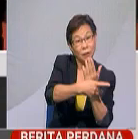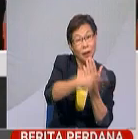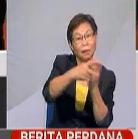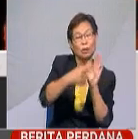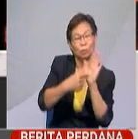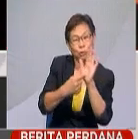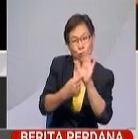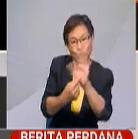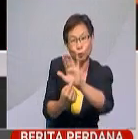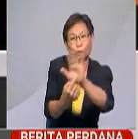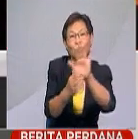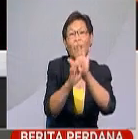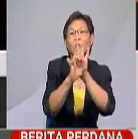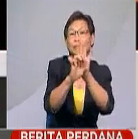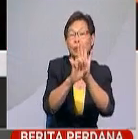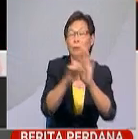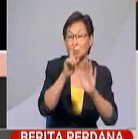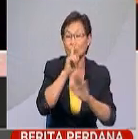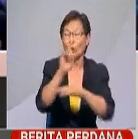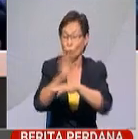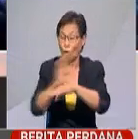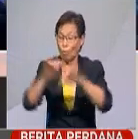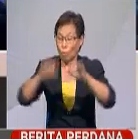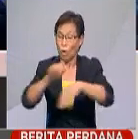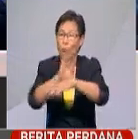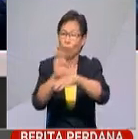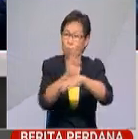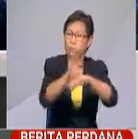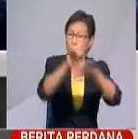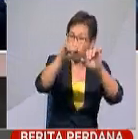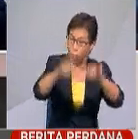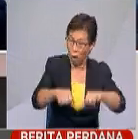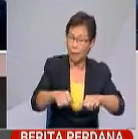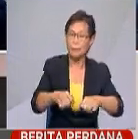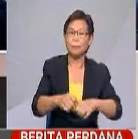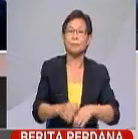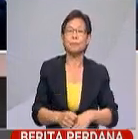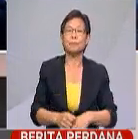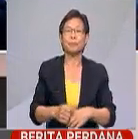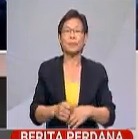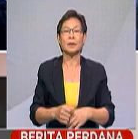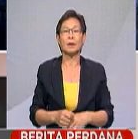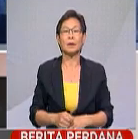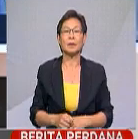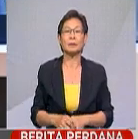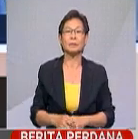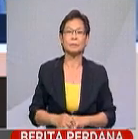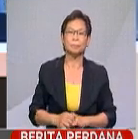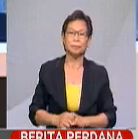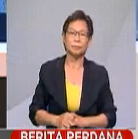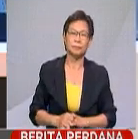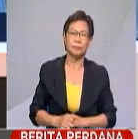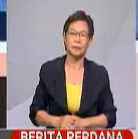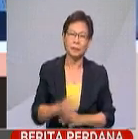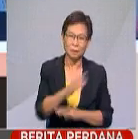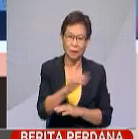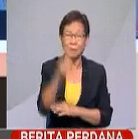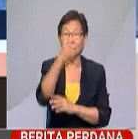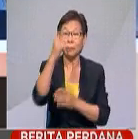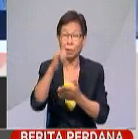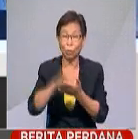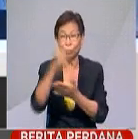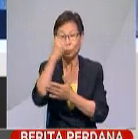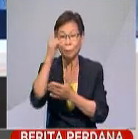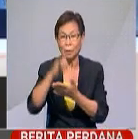memang ada commercial viability. Dia punya apa ni ciri-ciri pengkomersialannya dan oleh kerana